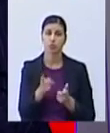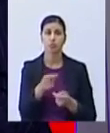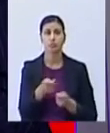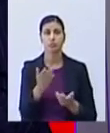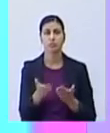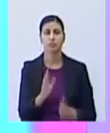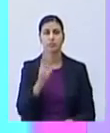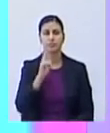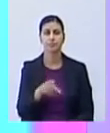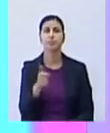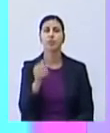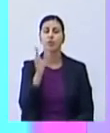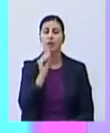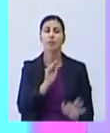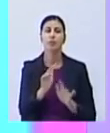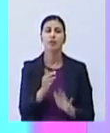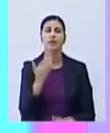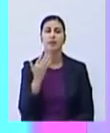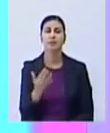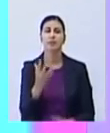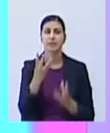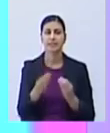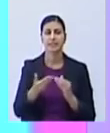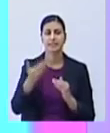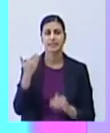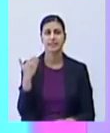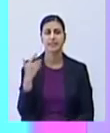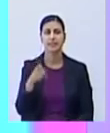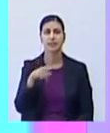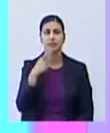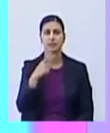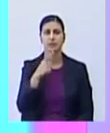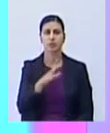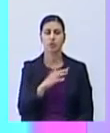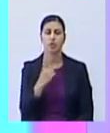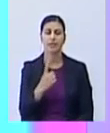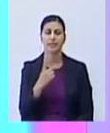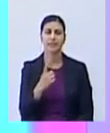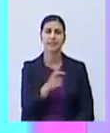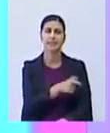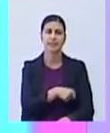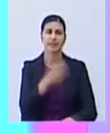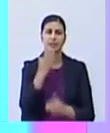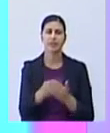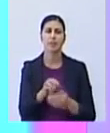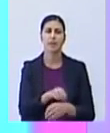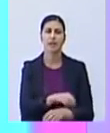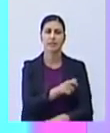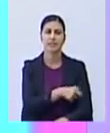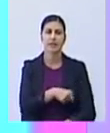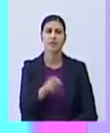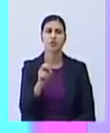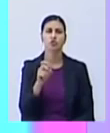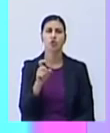ბატონო, თქვენ როგორ აპირებთ მოგვარებას? რა რამდენიმე დღის წინ თქვენი ერთ-ერთი წევრი, თქვენი პარტიის ერთ-ერთი წევრი,